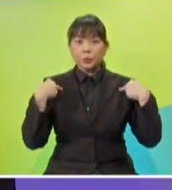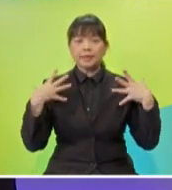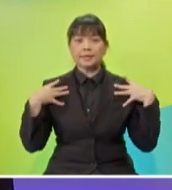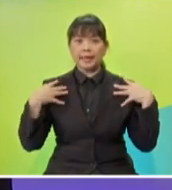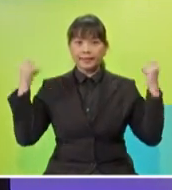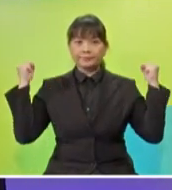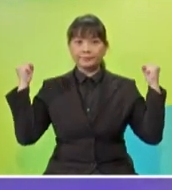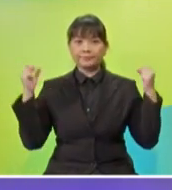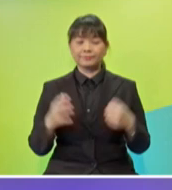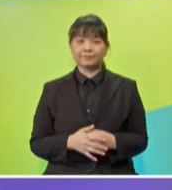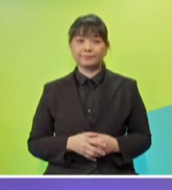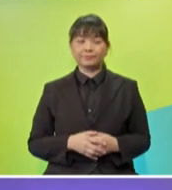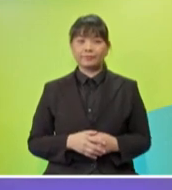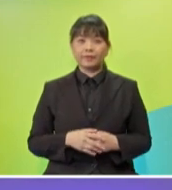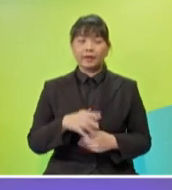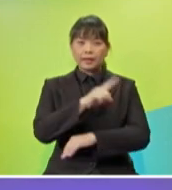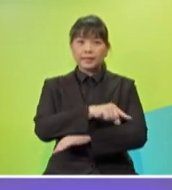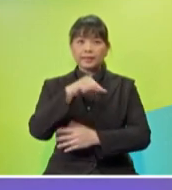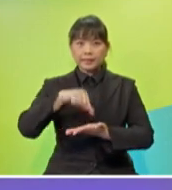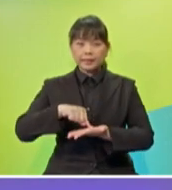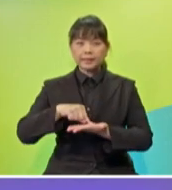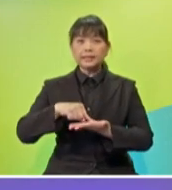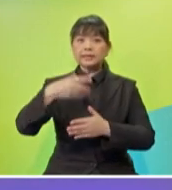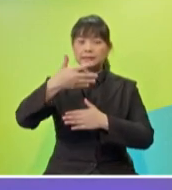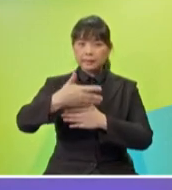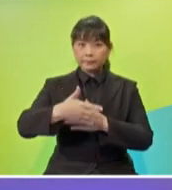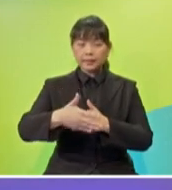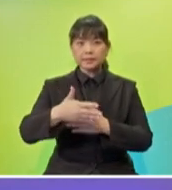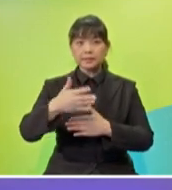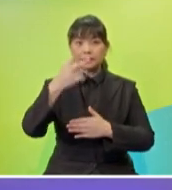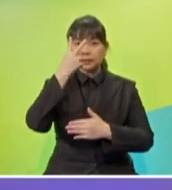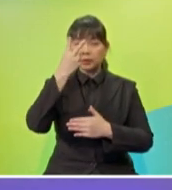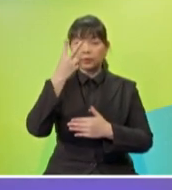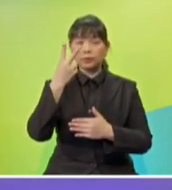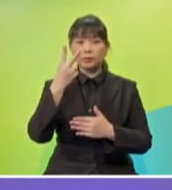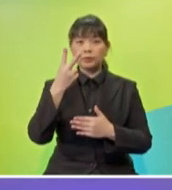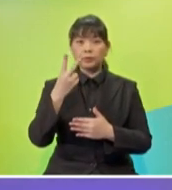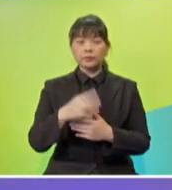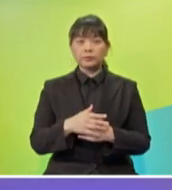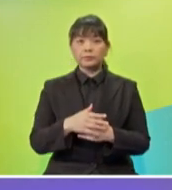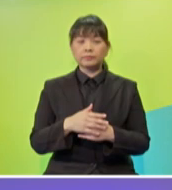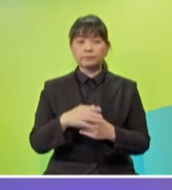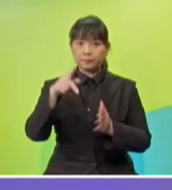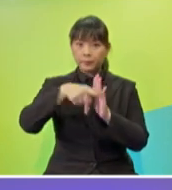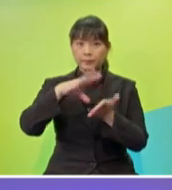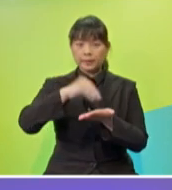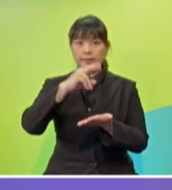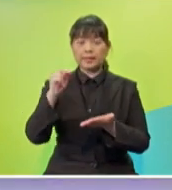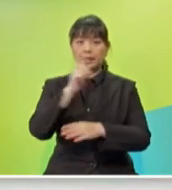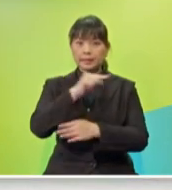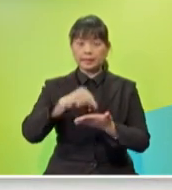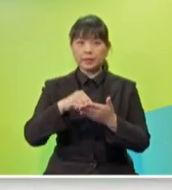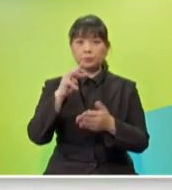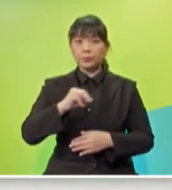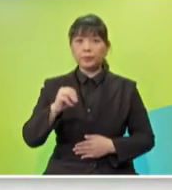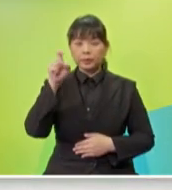hari ini selepas tontonan siaran hari ini murid akan dapat memberikan Maksud